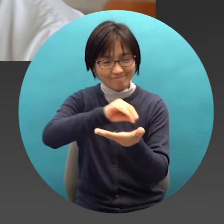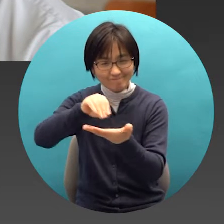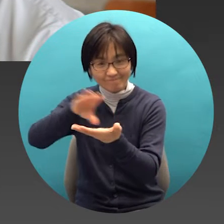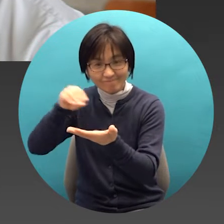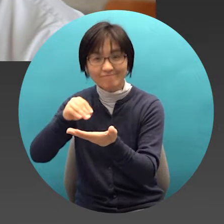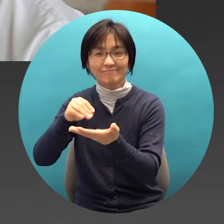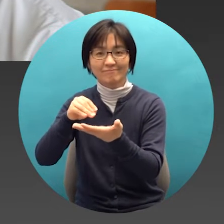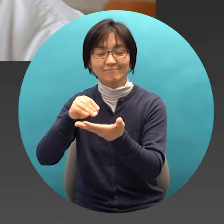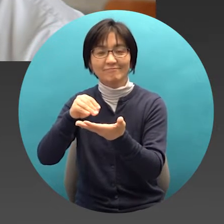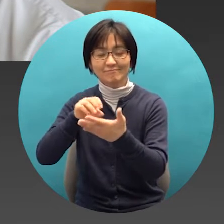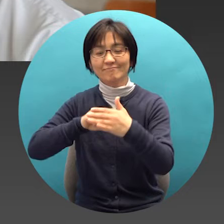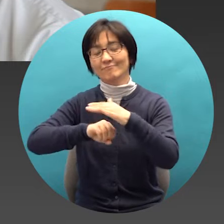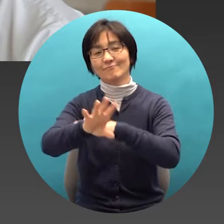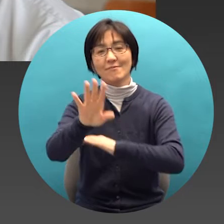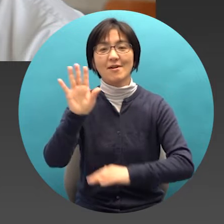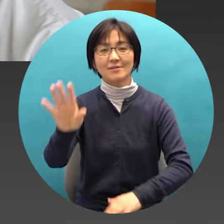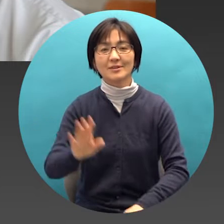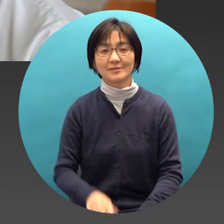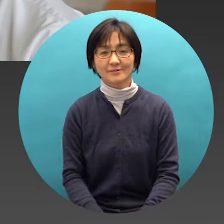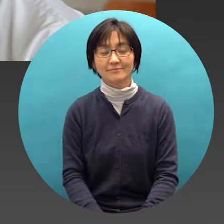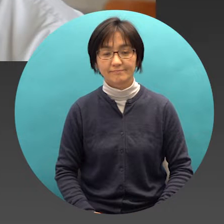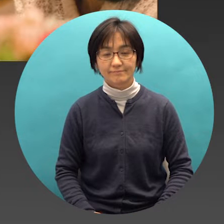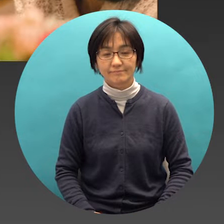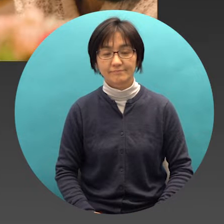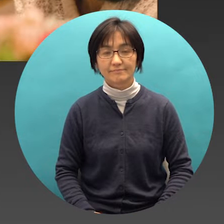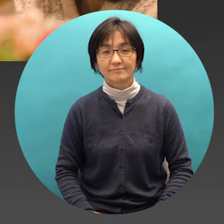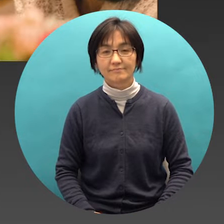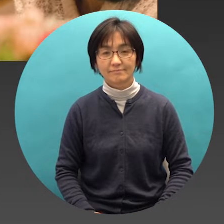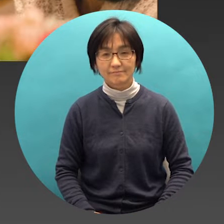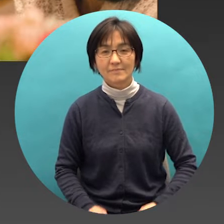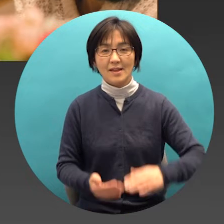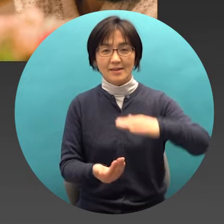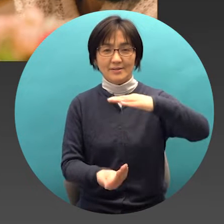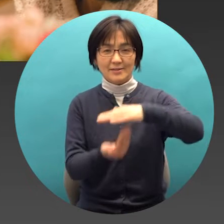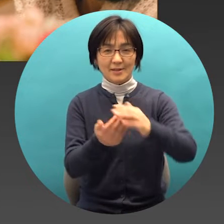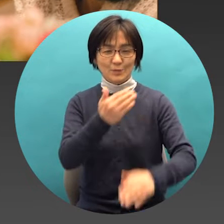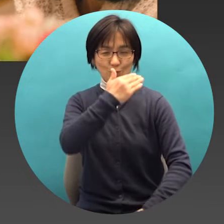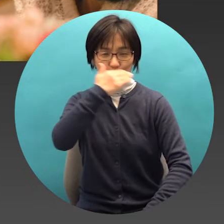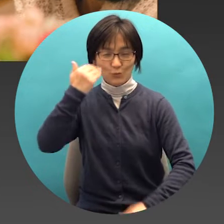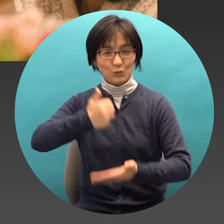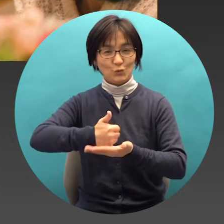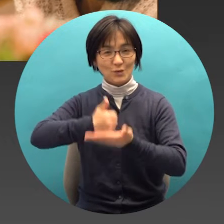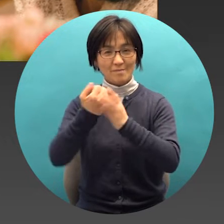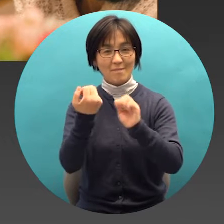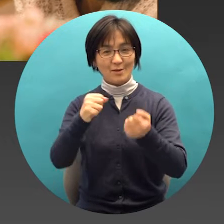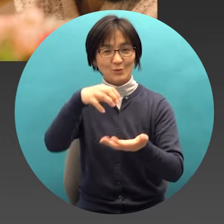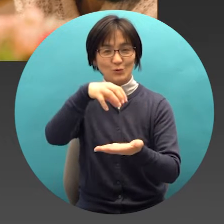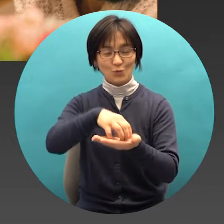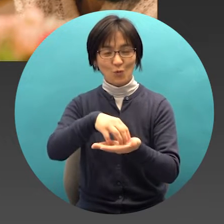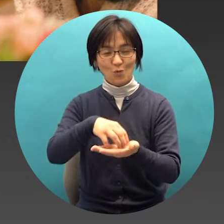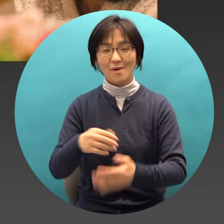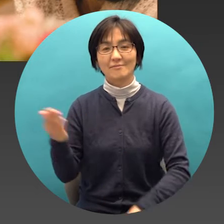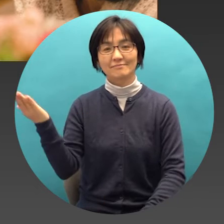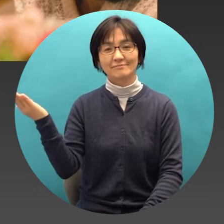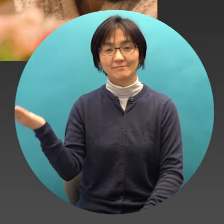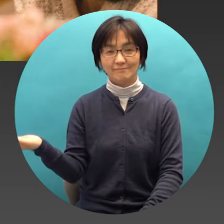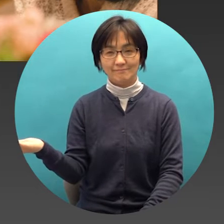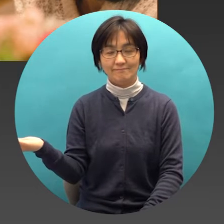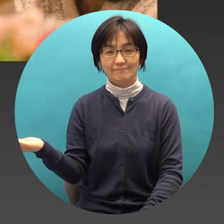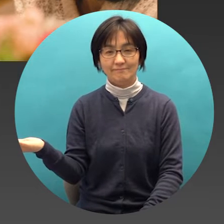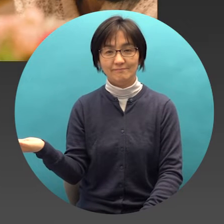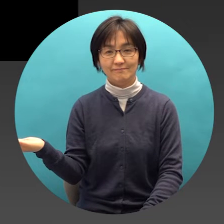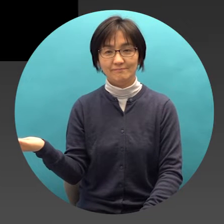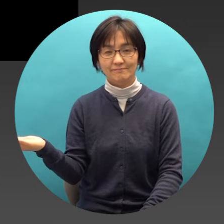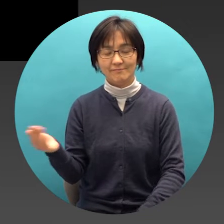して、オープニング上映にも選ばれています。最優秀主演俳優賞には茶飲み友達の岡本玲さん